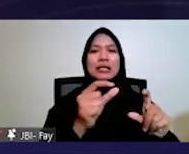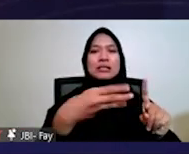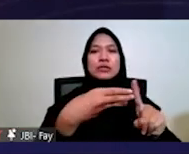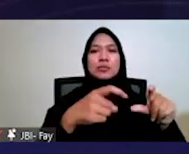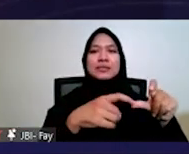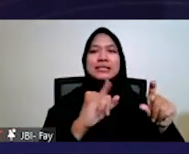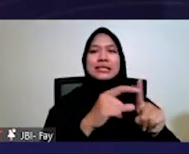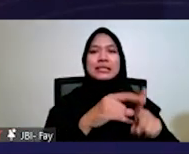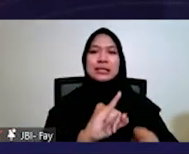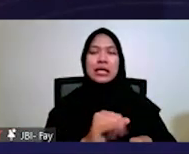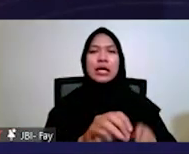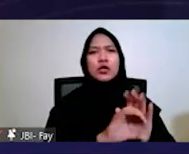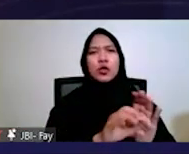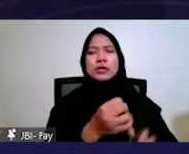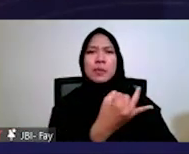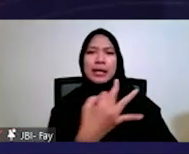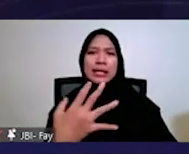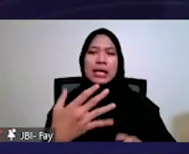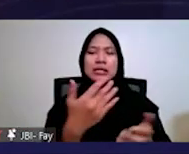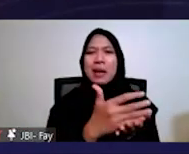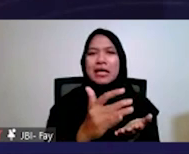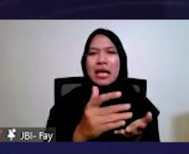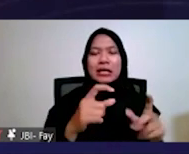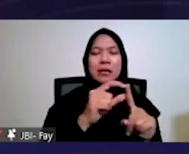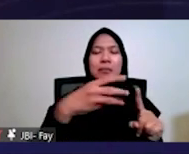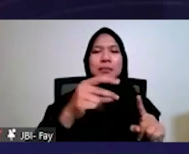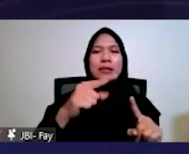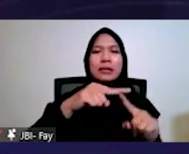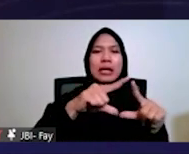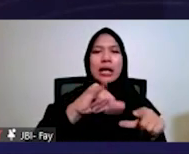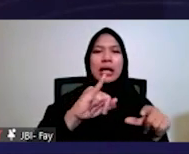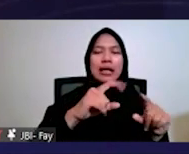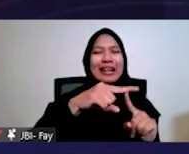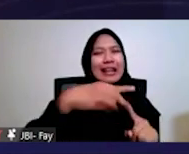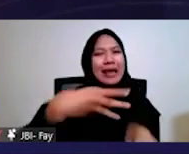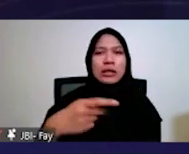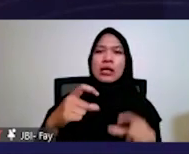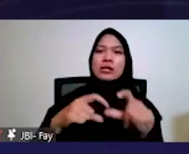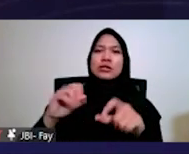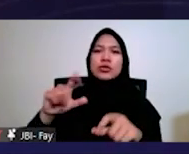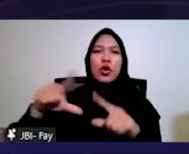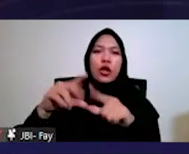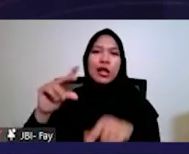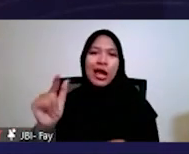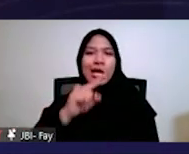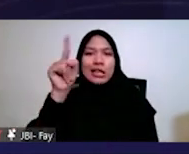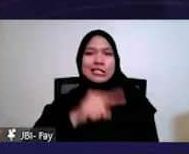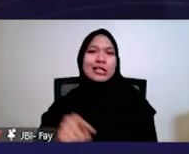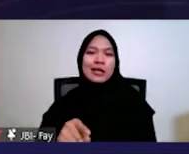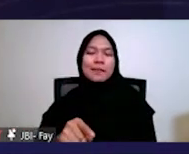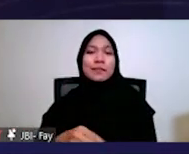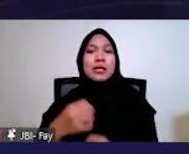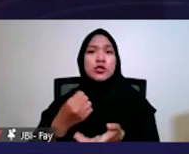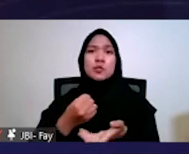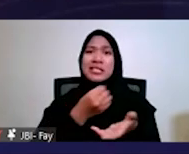sebagian pertalite solar listrik Nah itu meskipun subsidinya meningkat tapi